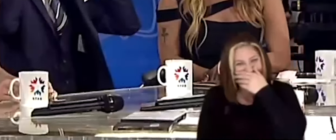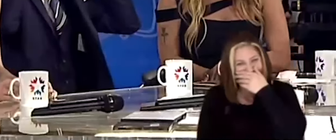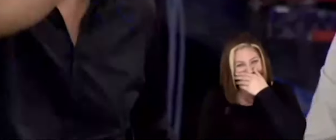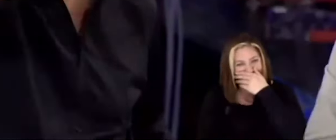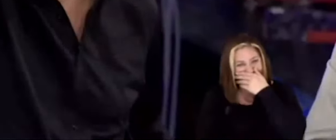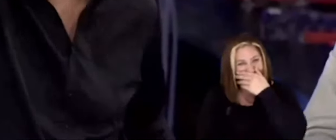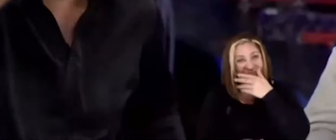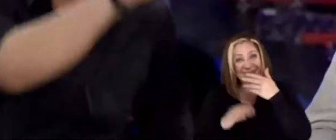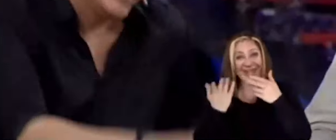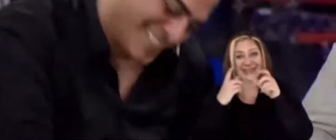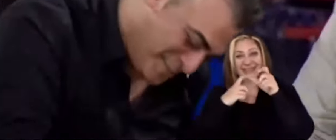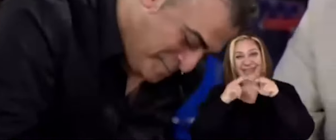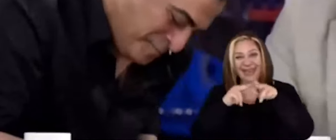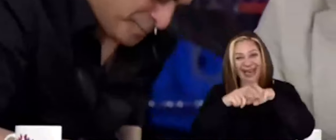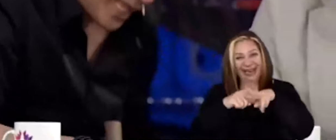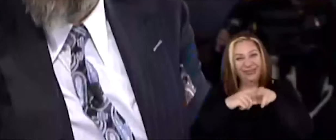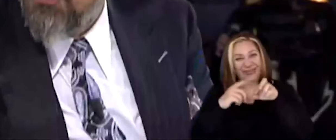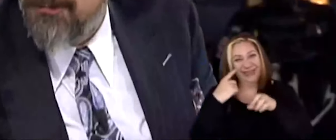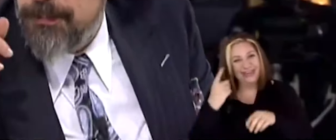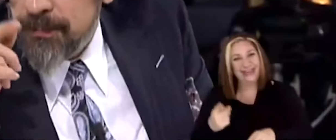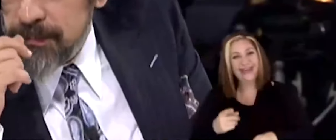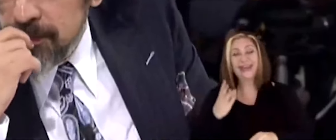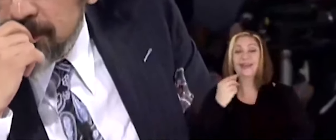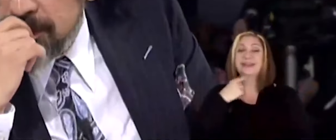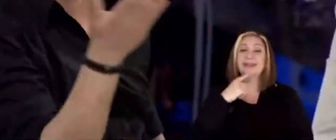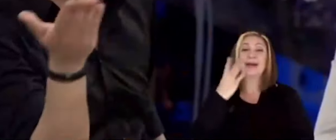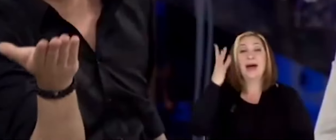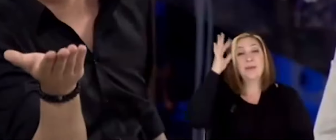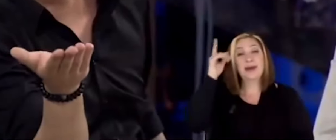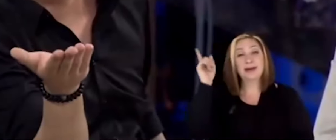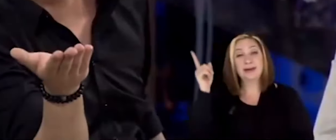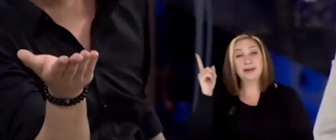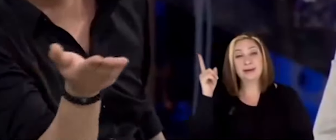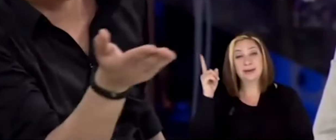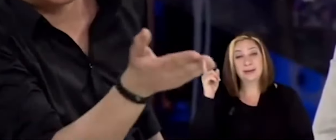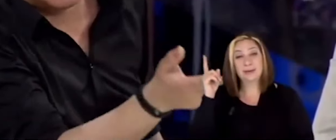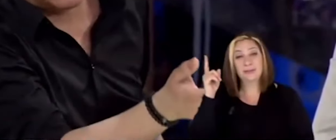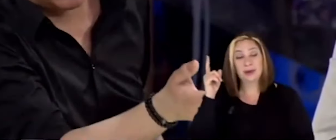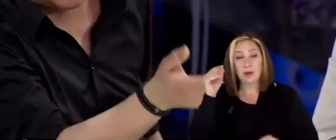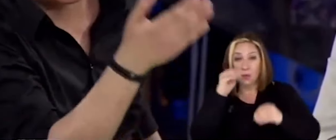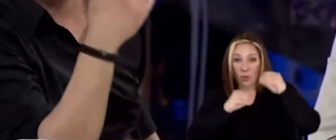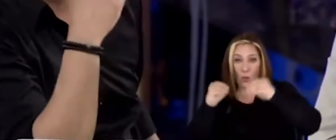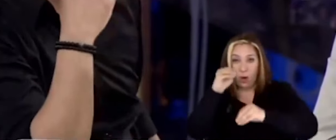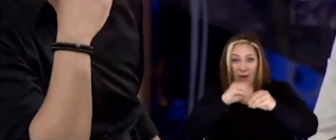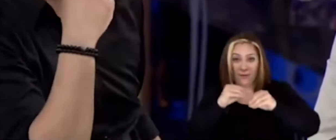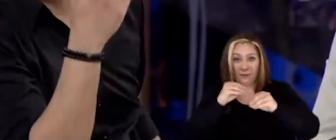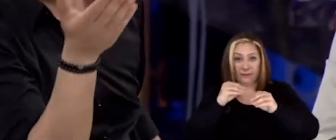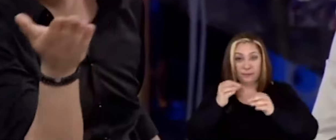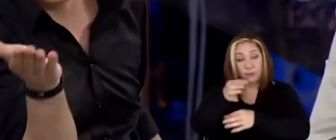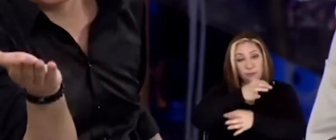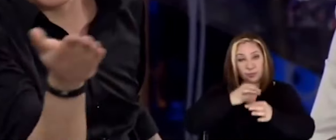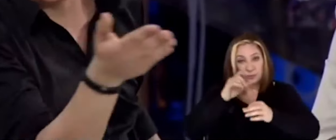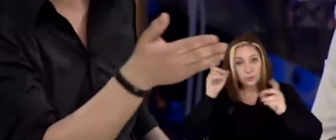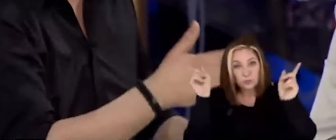Daha gidip Skype'madık kızı. Yani ama çok tatlı. Mesela Amerika'nın koreografiyle buluştuk.